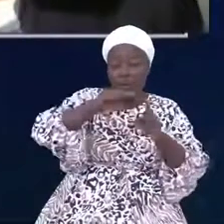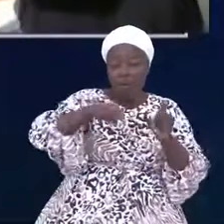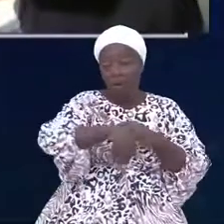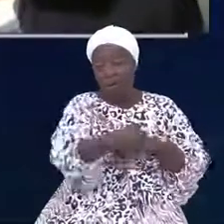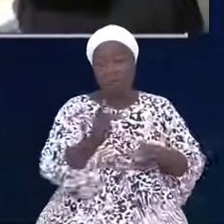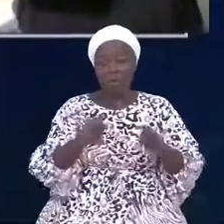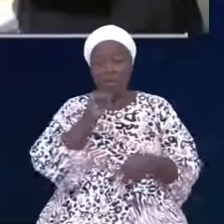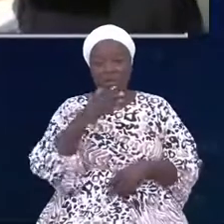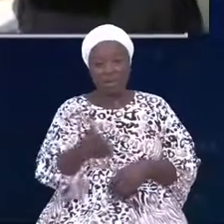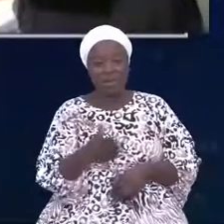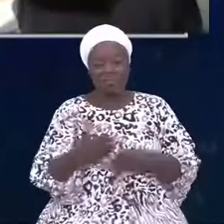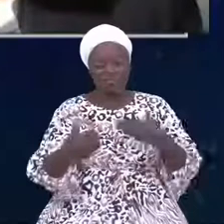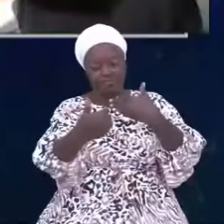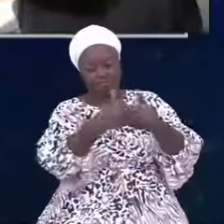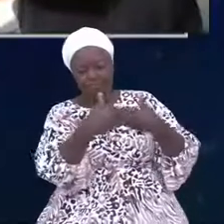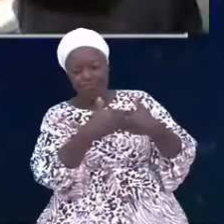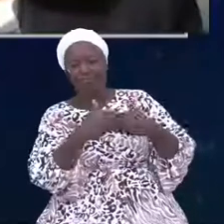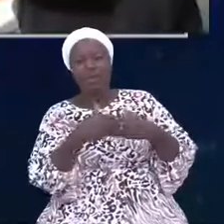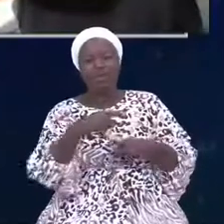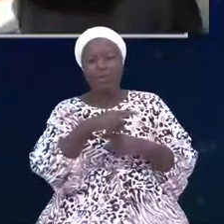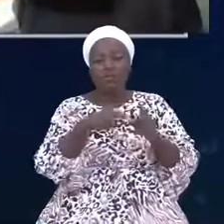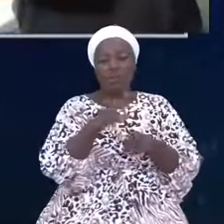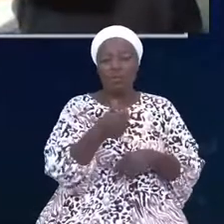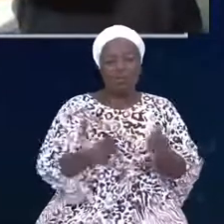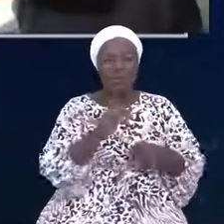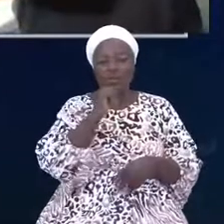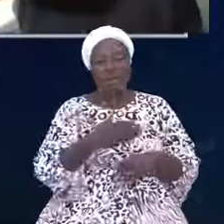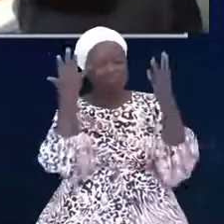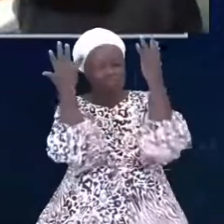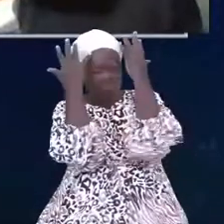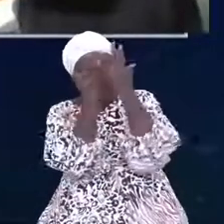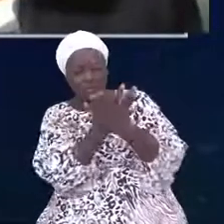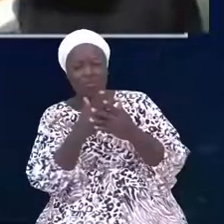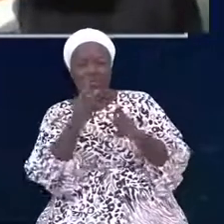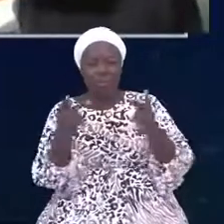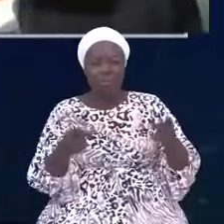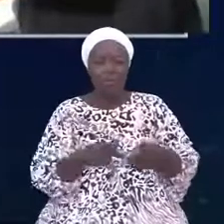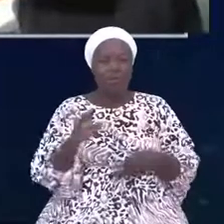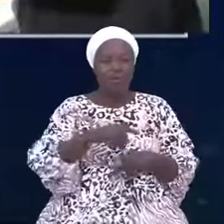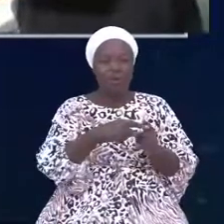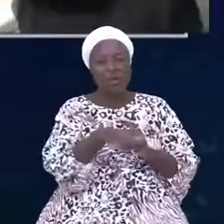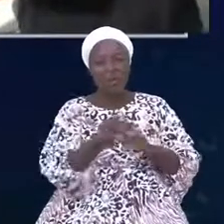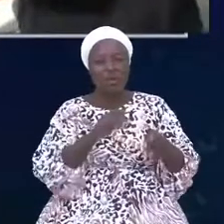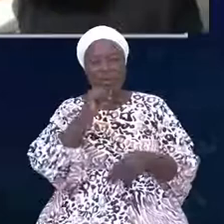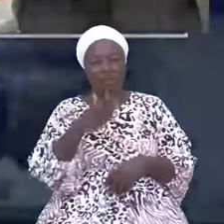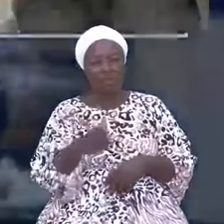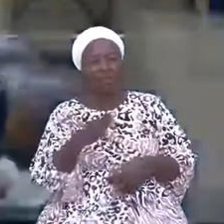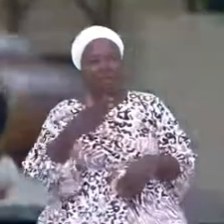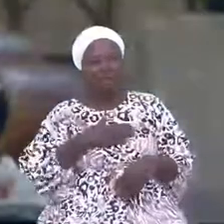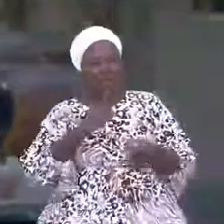Dans la nuit, quand d'autres ne sont pas là, derrière le rideau, quand les autres ne sont pas